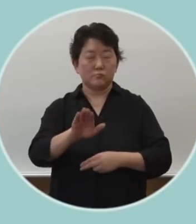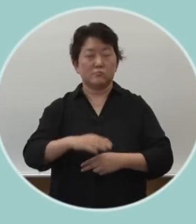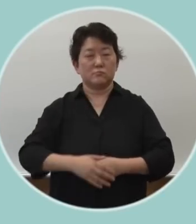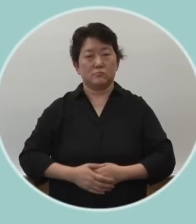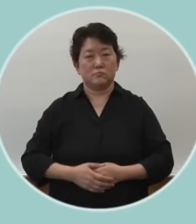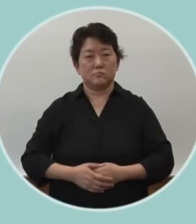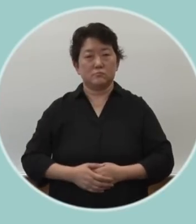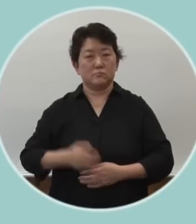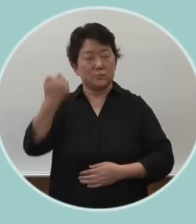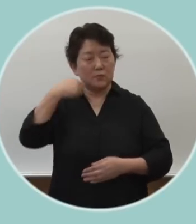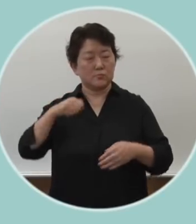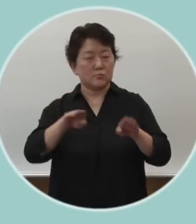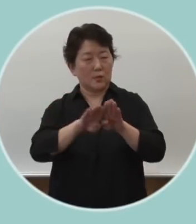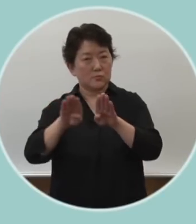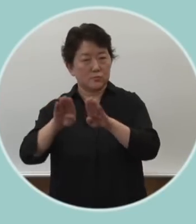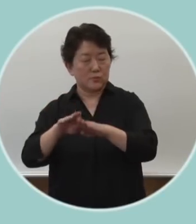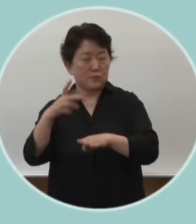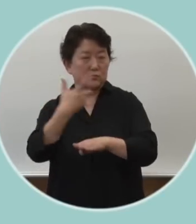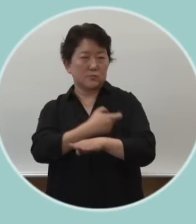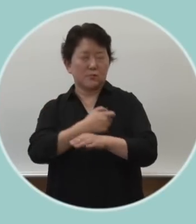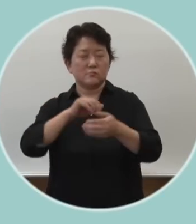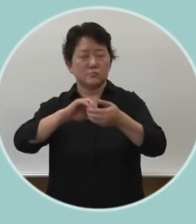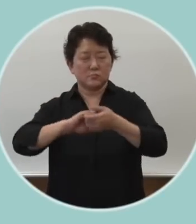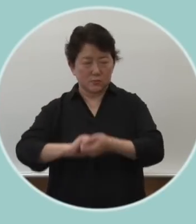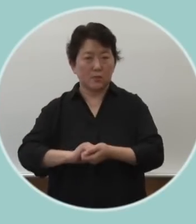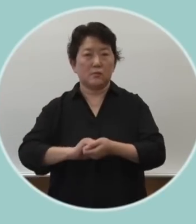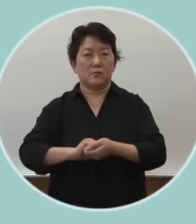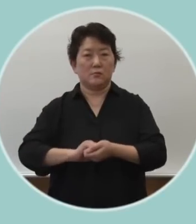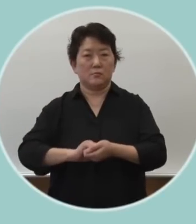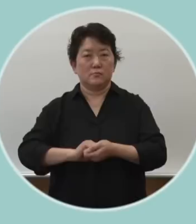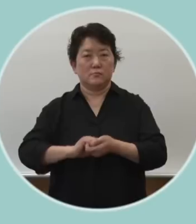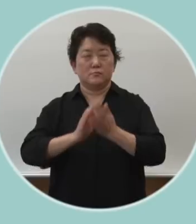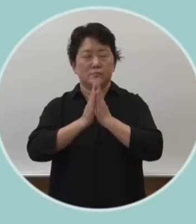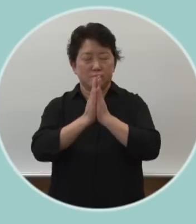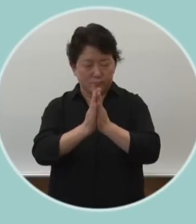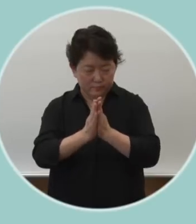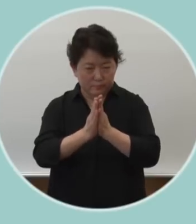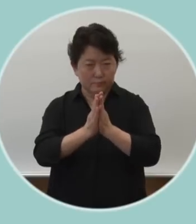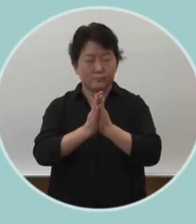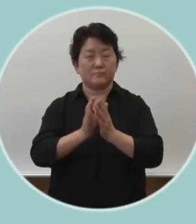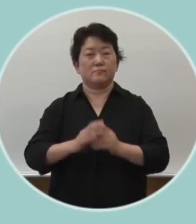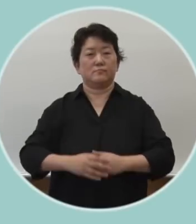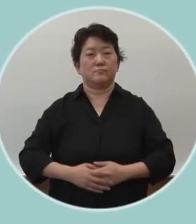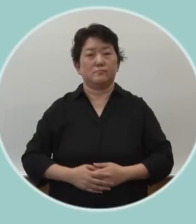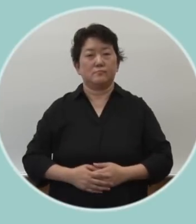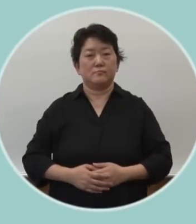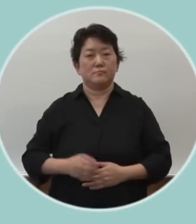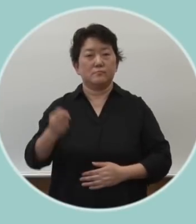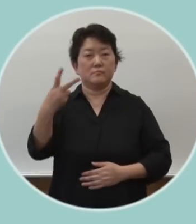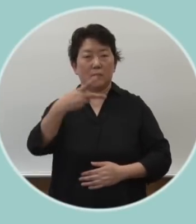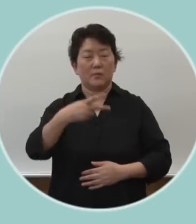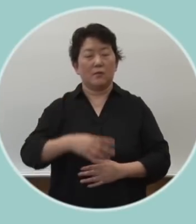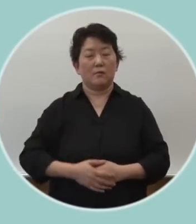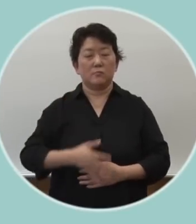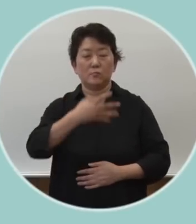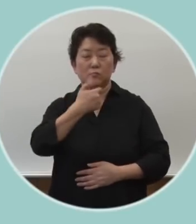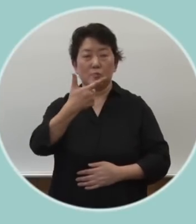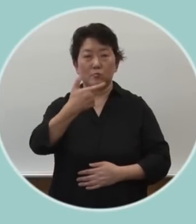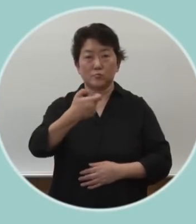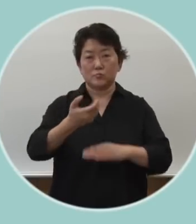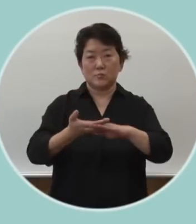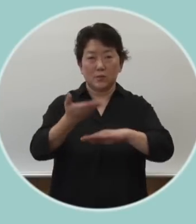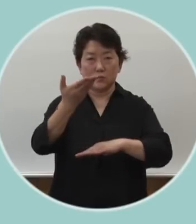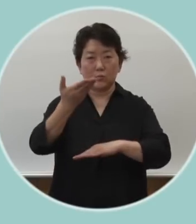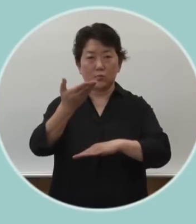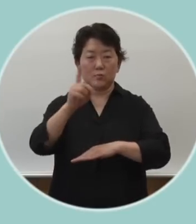ので、夏休み中の接種をぜひご検討ください。また、60歳以上